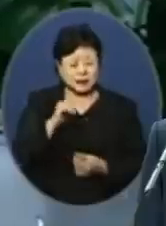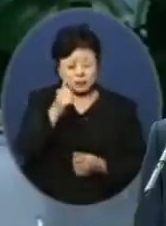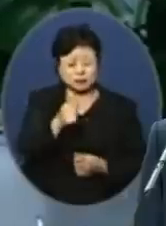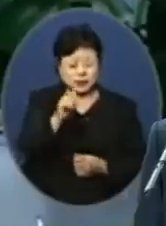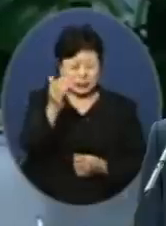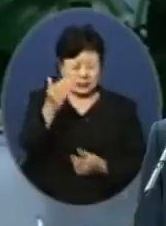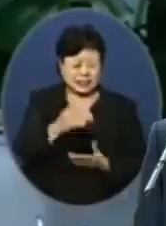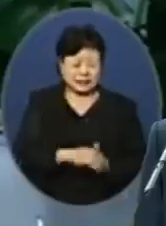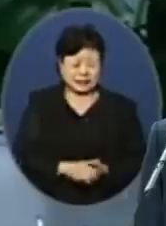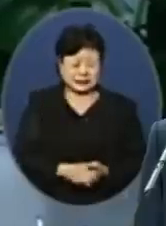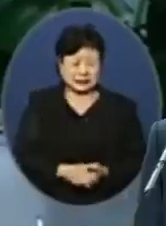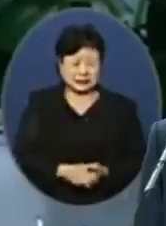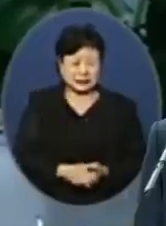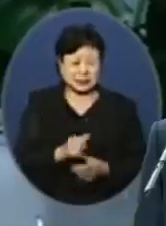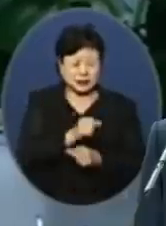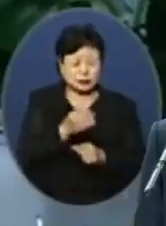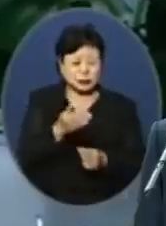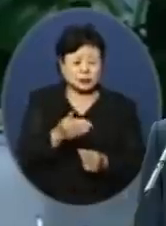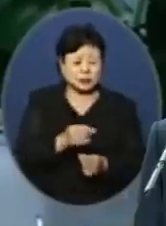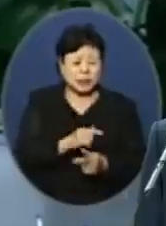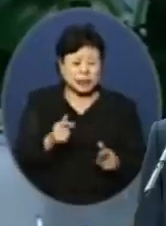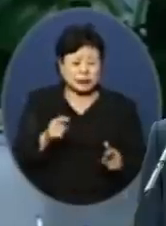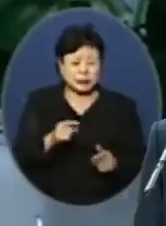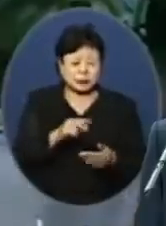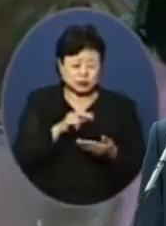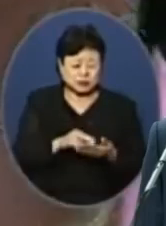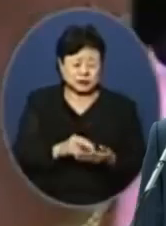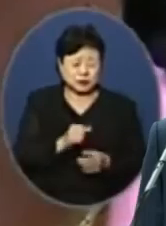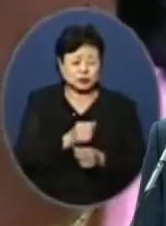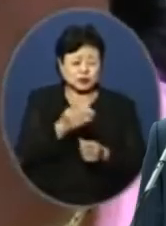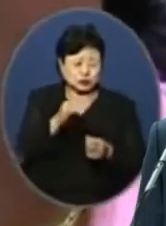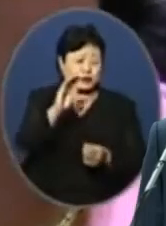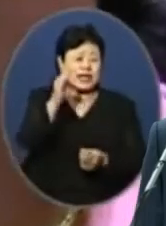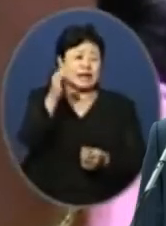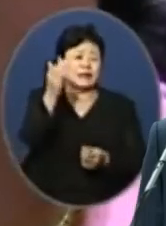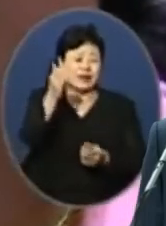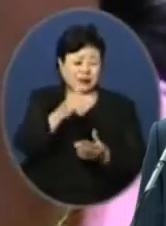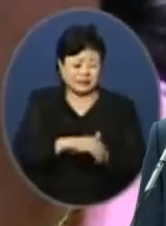됐습니다. 용서를 안 하면 문제 있으면 용서만 하면 됐습니다.